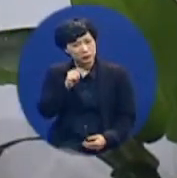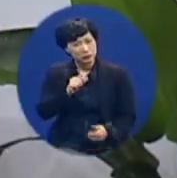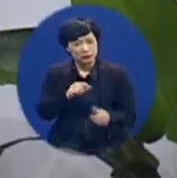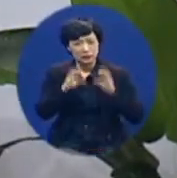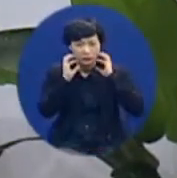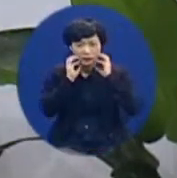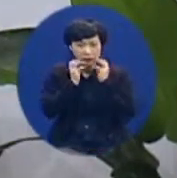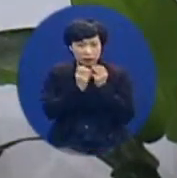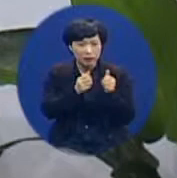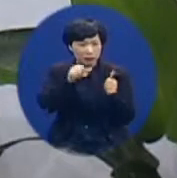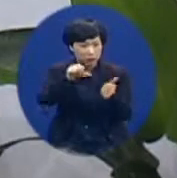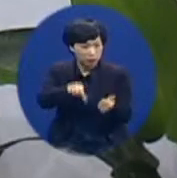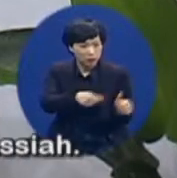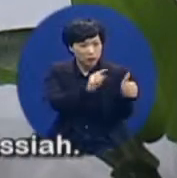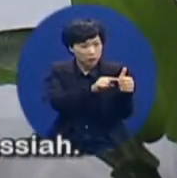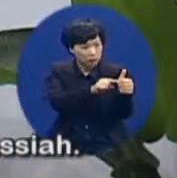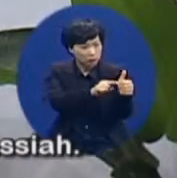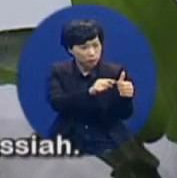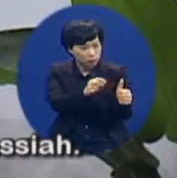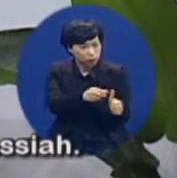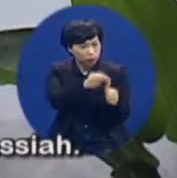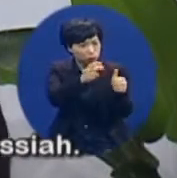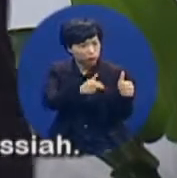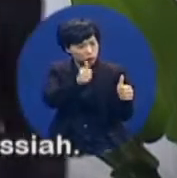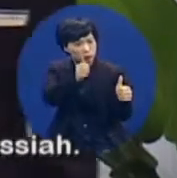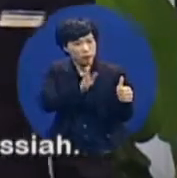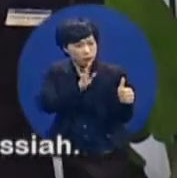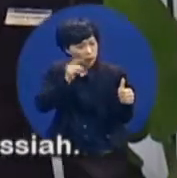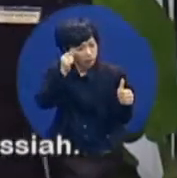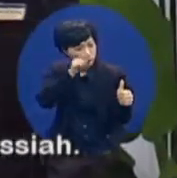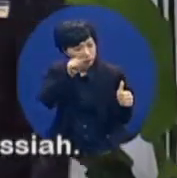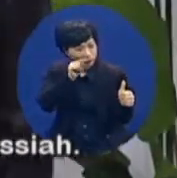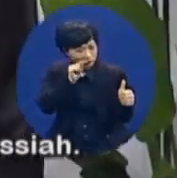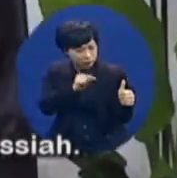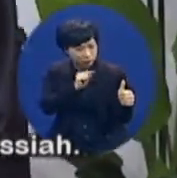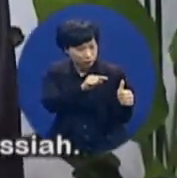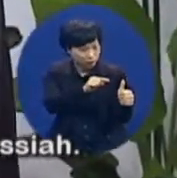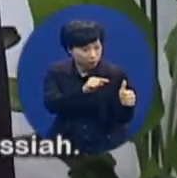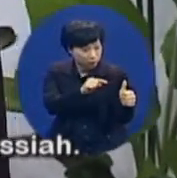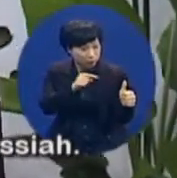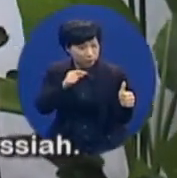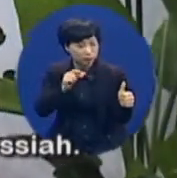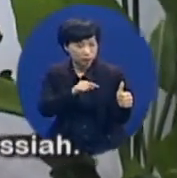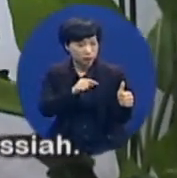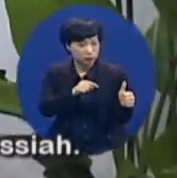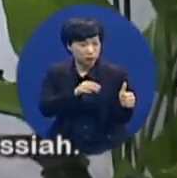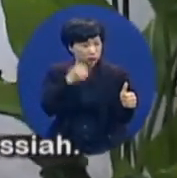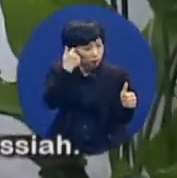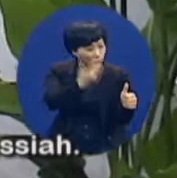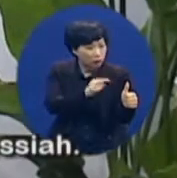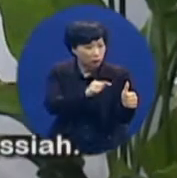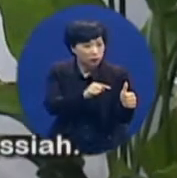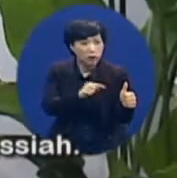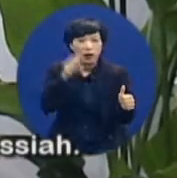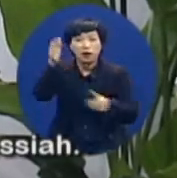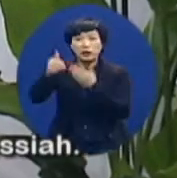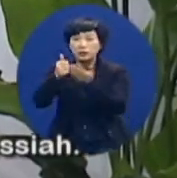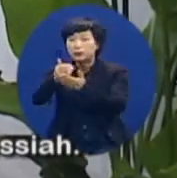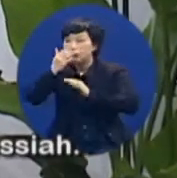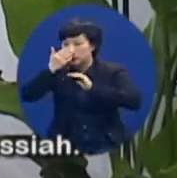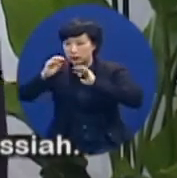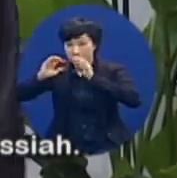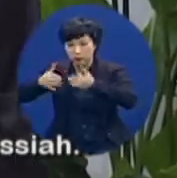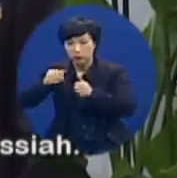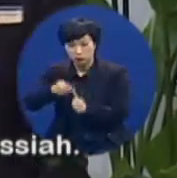사람이 메시아인가 싶어서 혹시 네가 하나님께서 이스라엘의 구원을